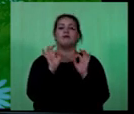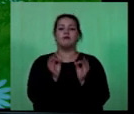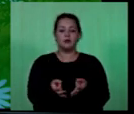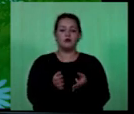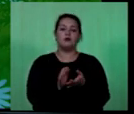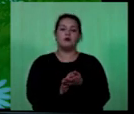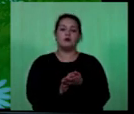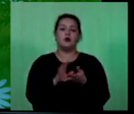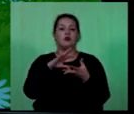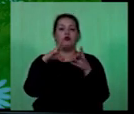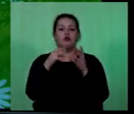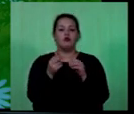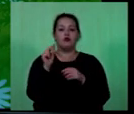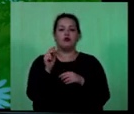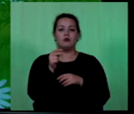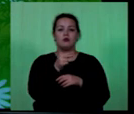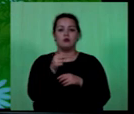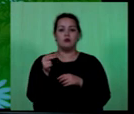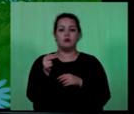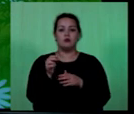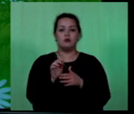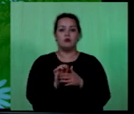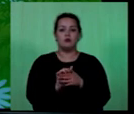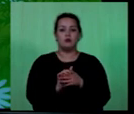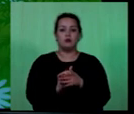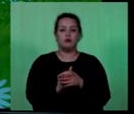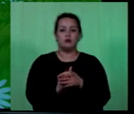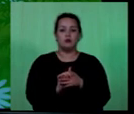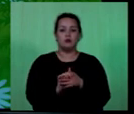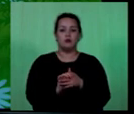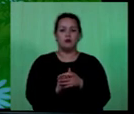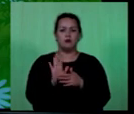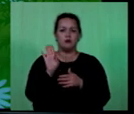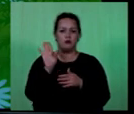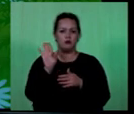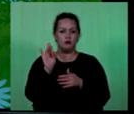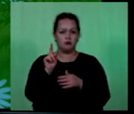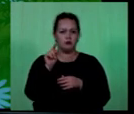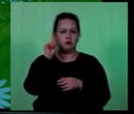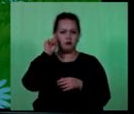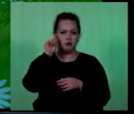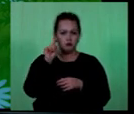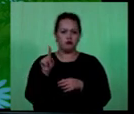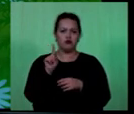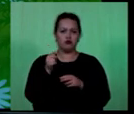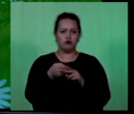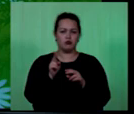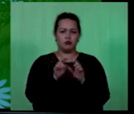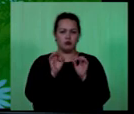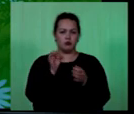верно произведение чисел равно вы уверены что это правильный ответ проверяем